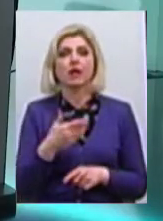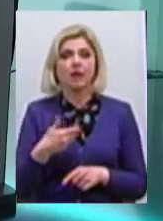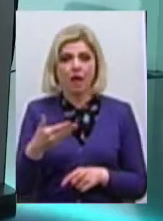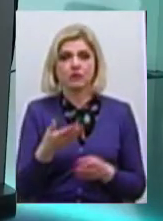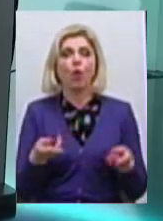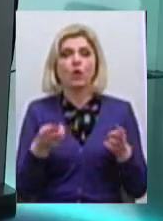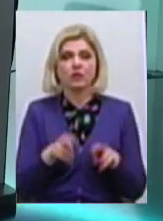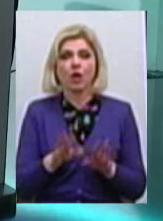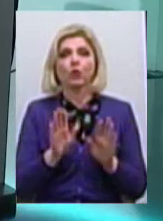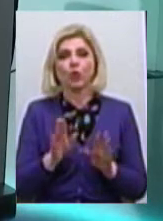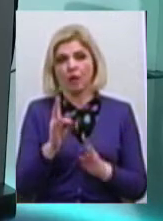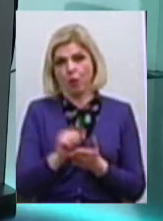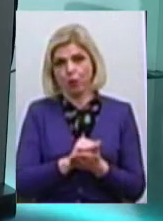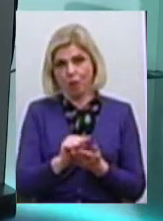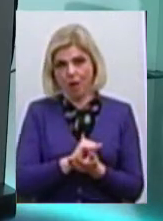на бумазі.